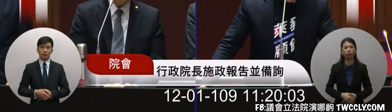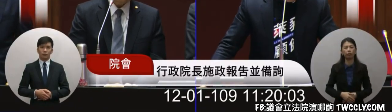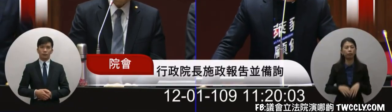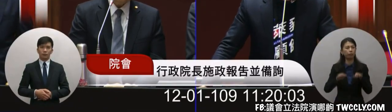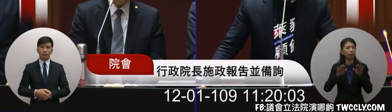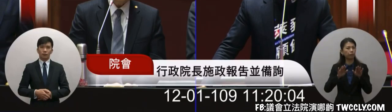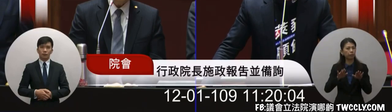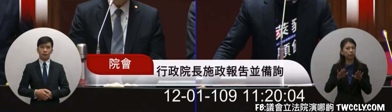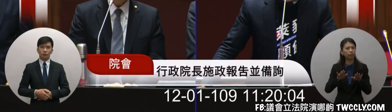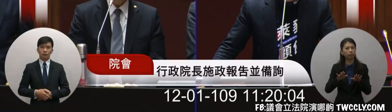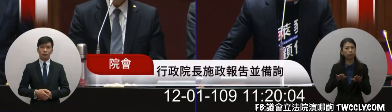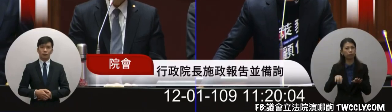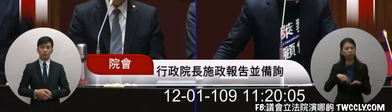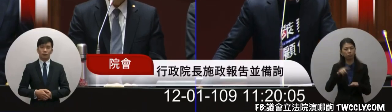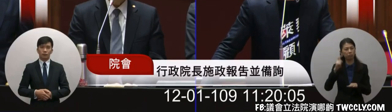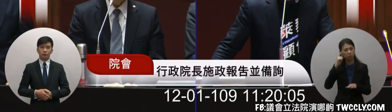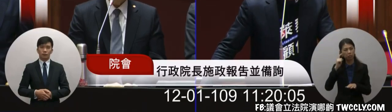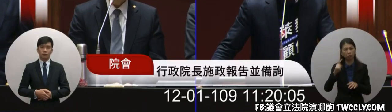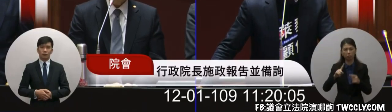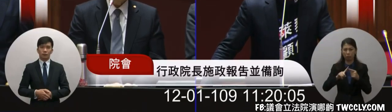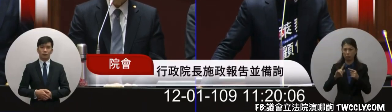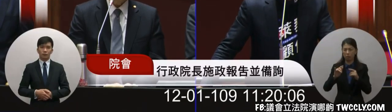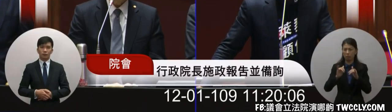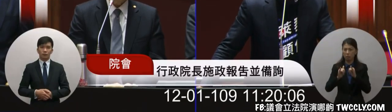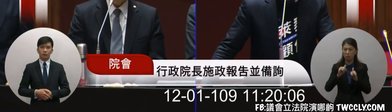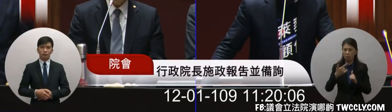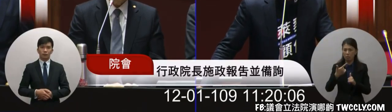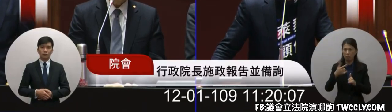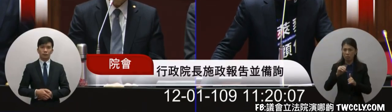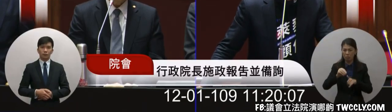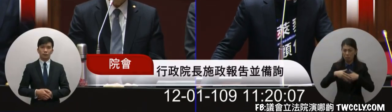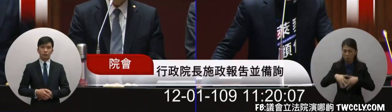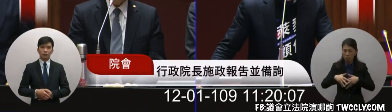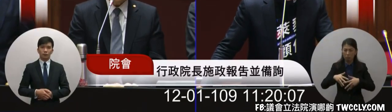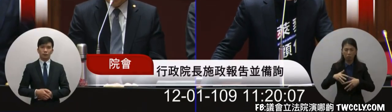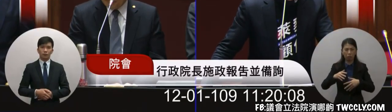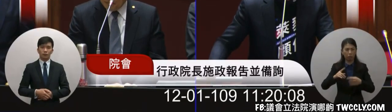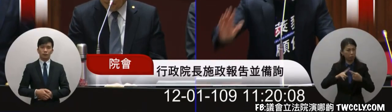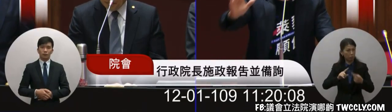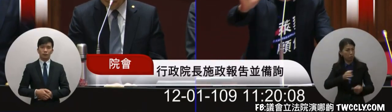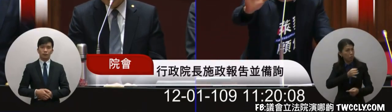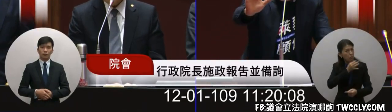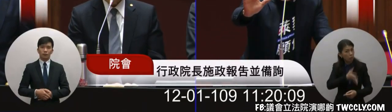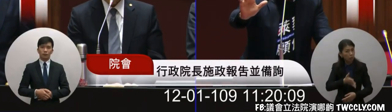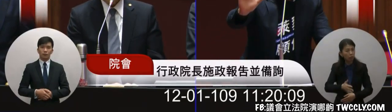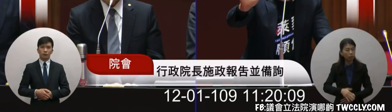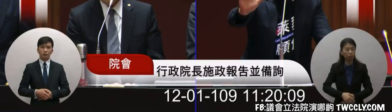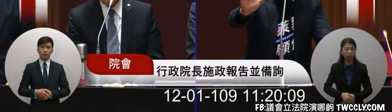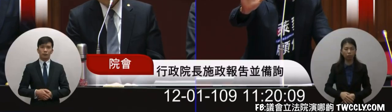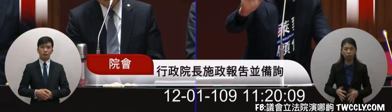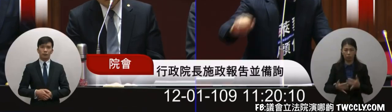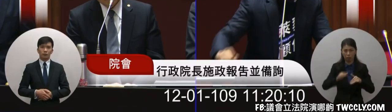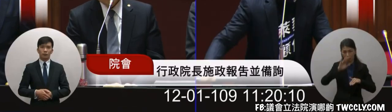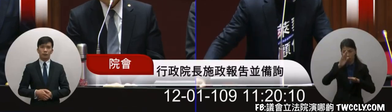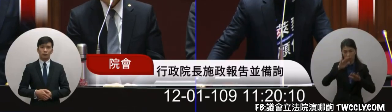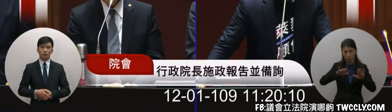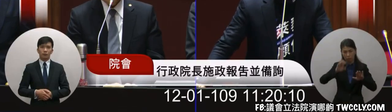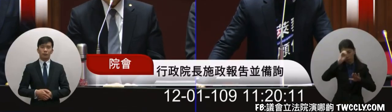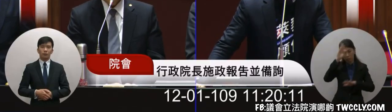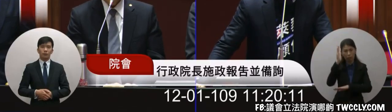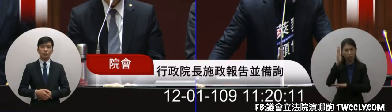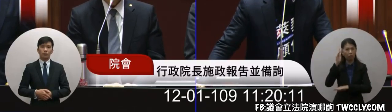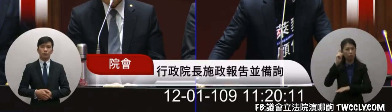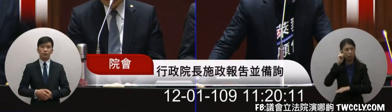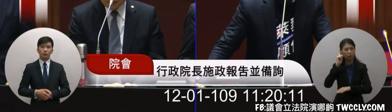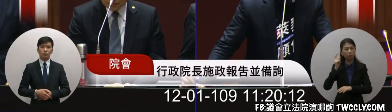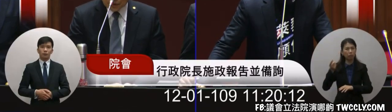在讲，你觉得六万人上街头够大声音了吗？民进党政府还是不考虑要退回